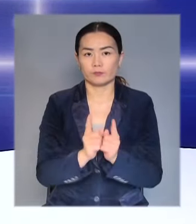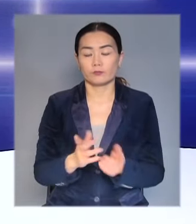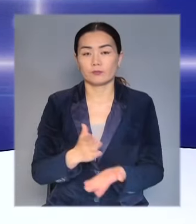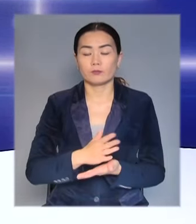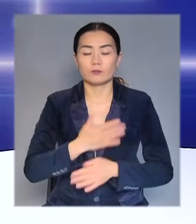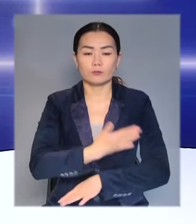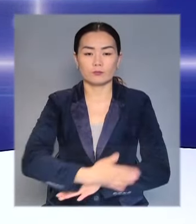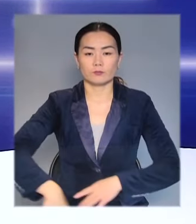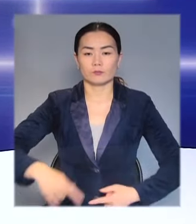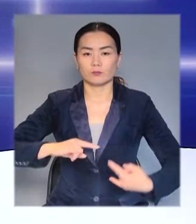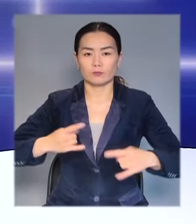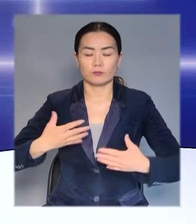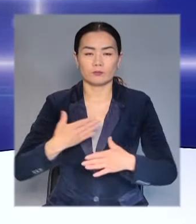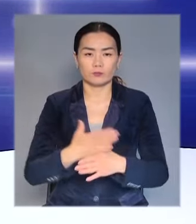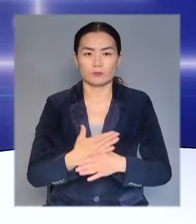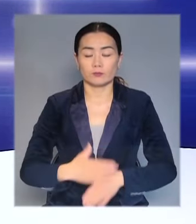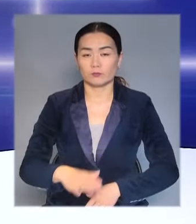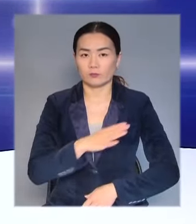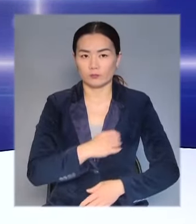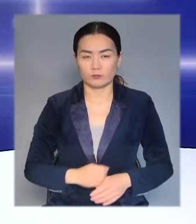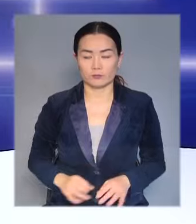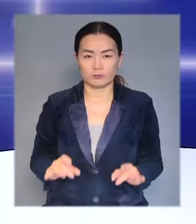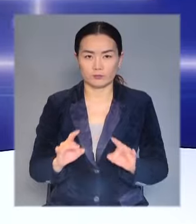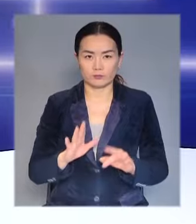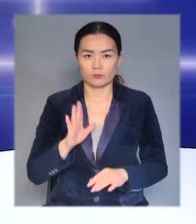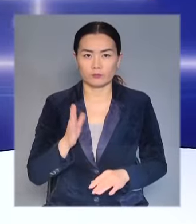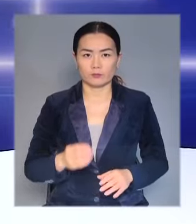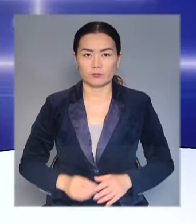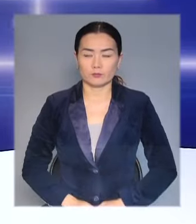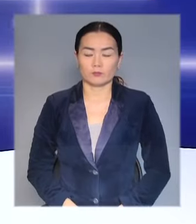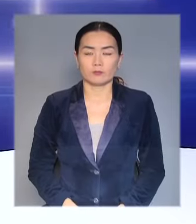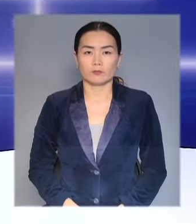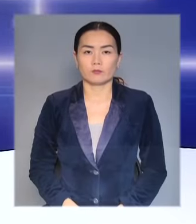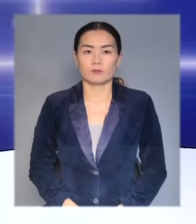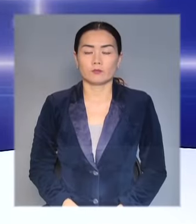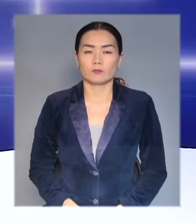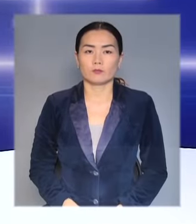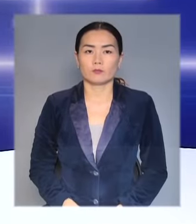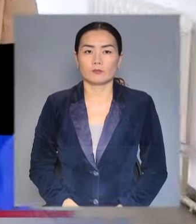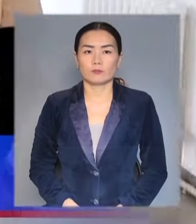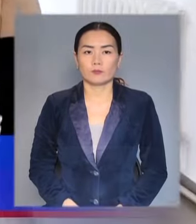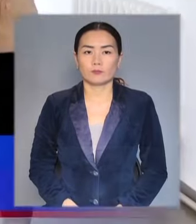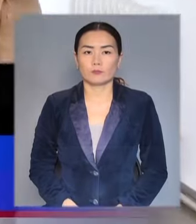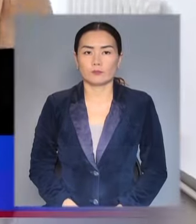кездесіп, жайық жағалауын нығайтуға бірге бөгет соқты. Тақырыпта Ақмарал Бейсенбай тарқатсын.